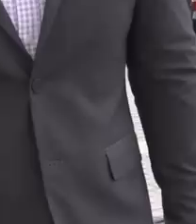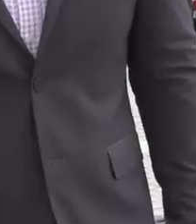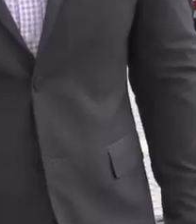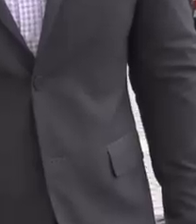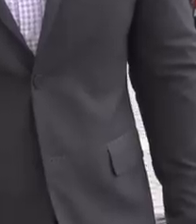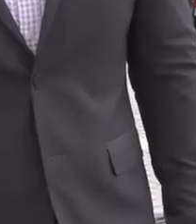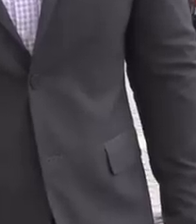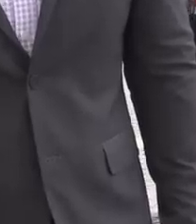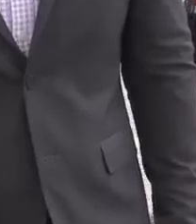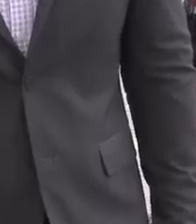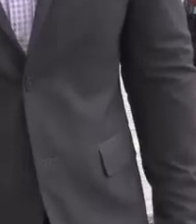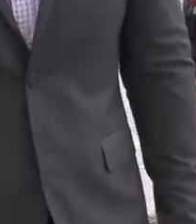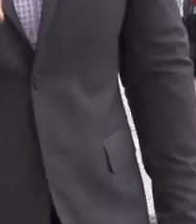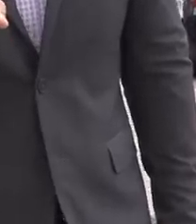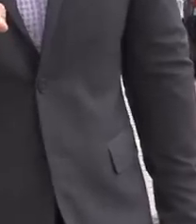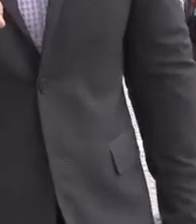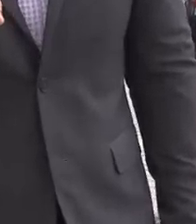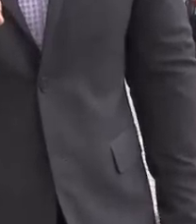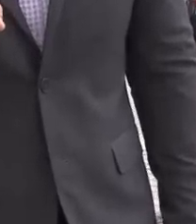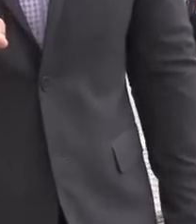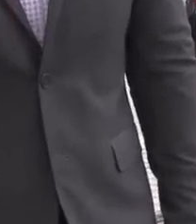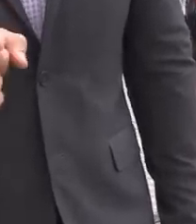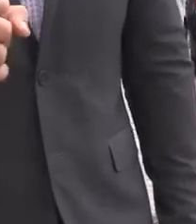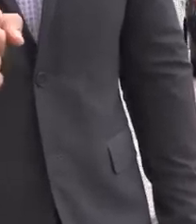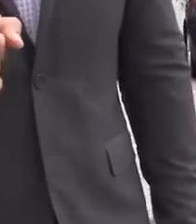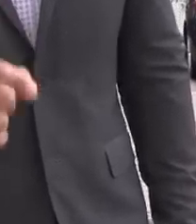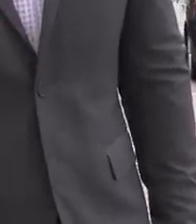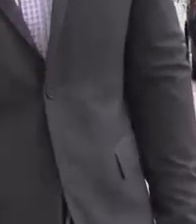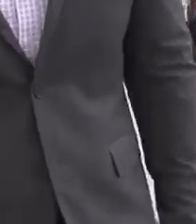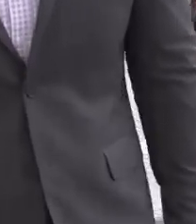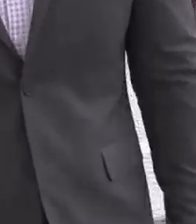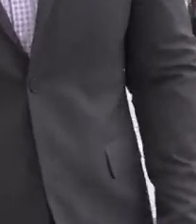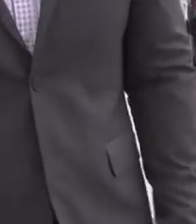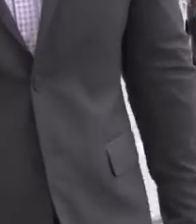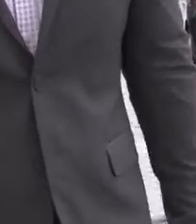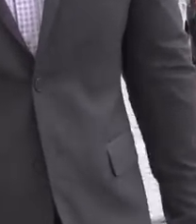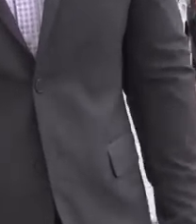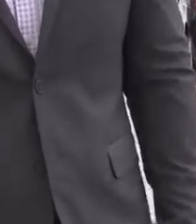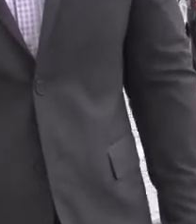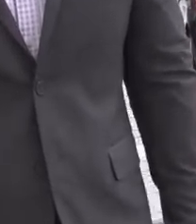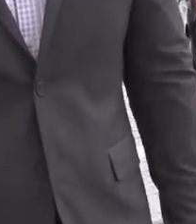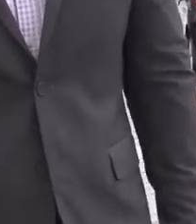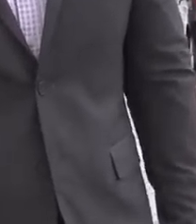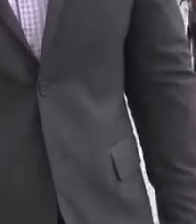semuanya kini dalam politik dan pastikan anda subscribe yuk built-in TV Ok